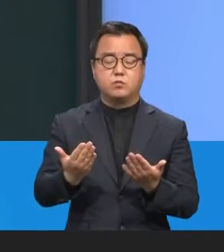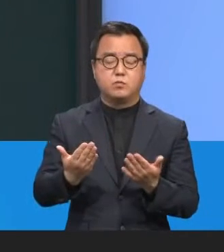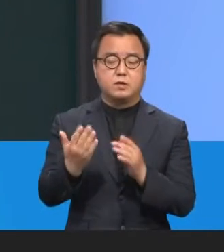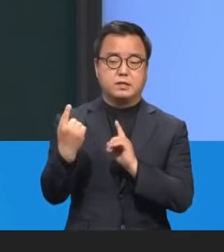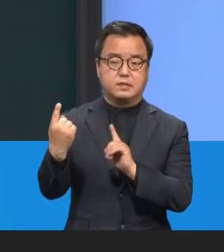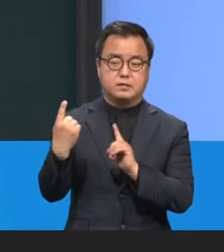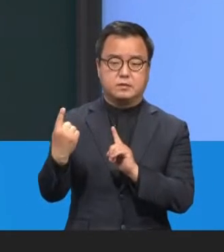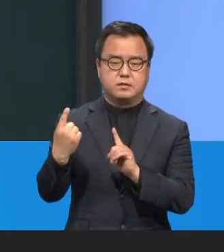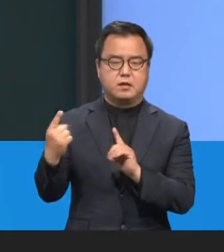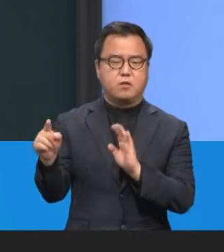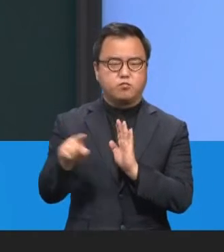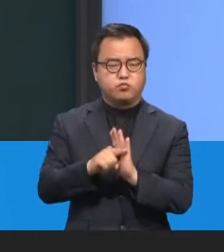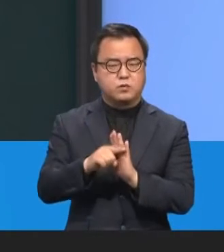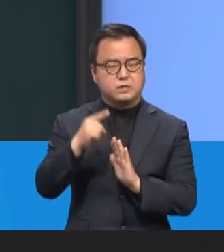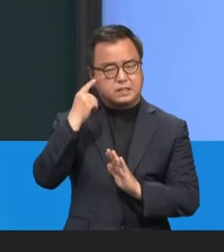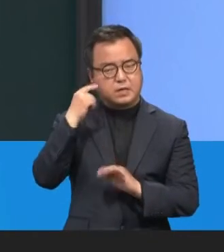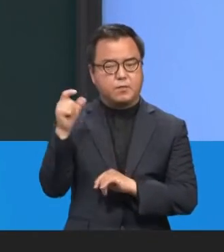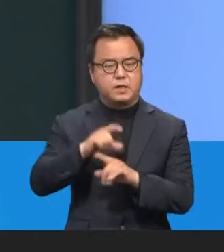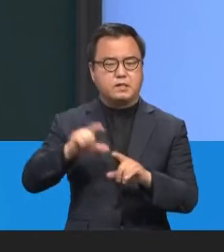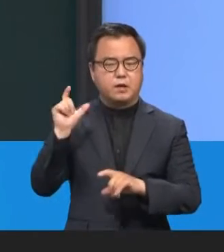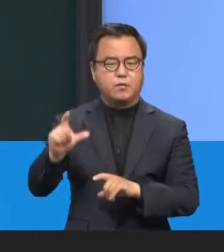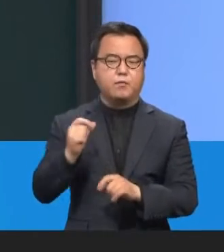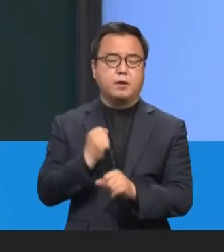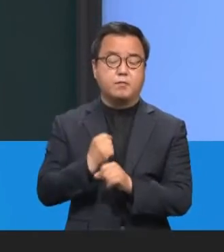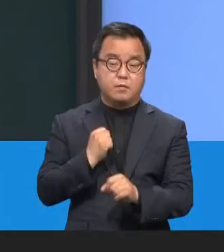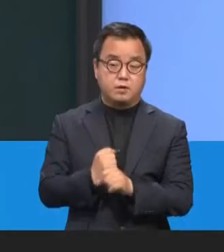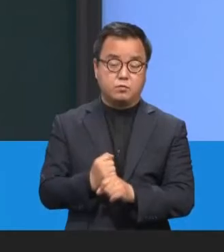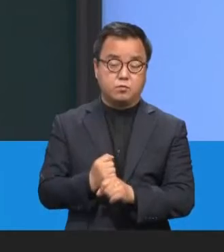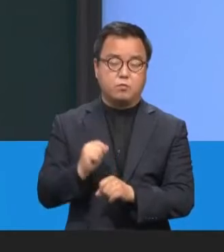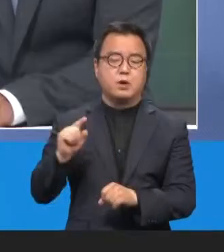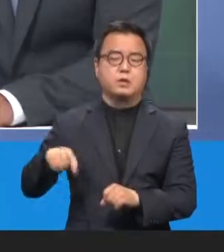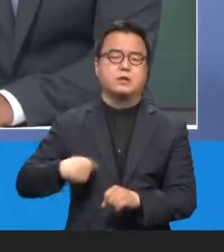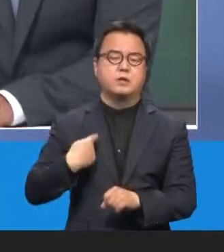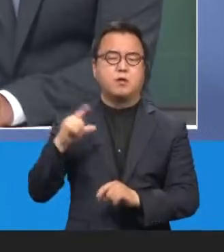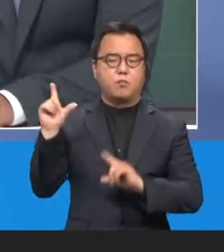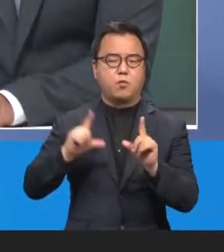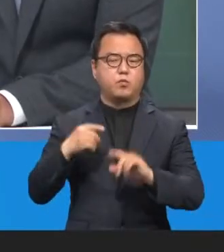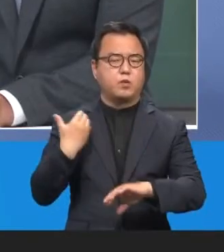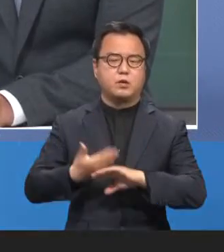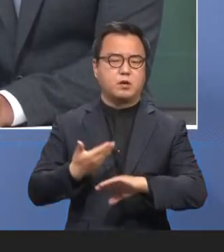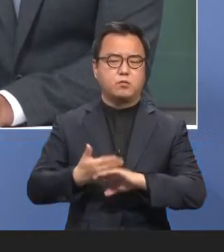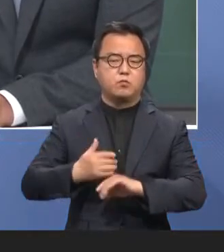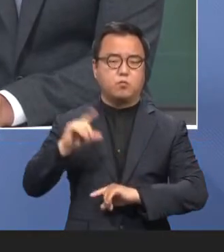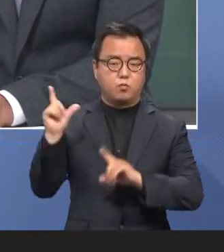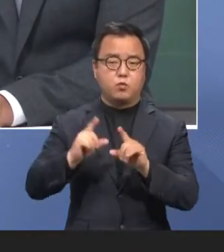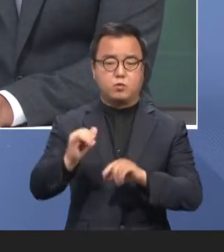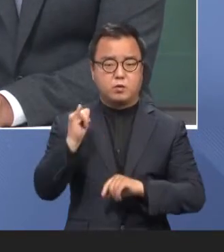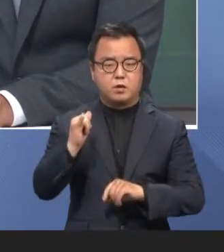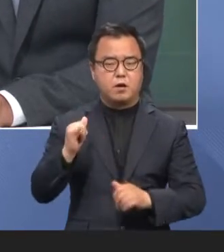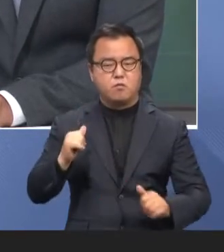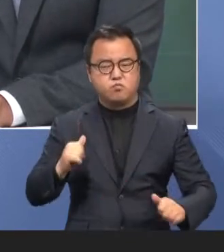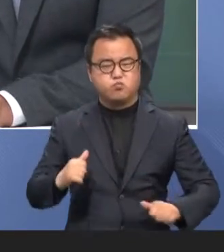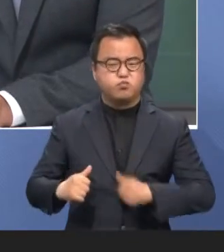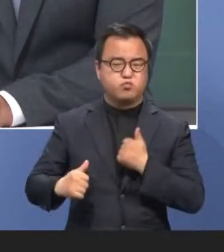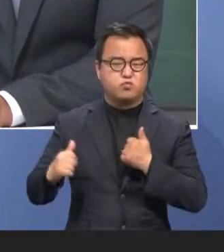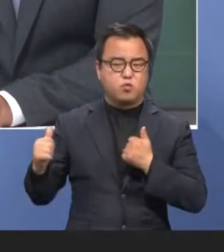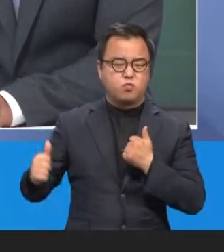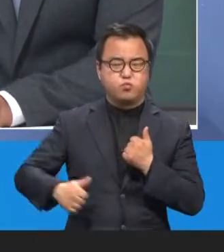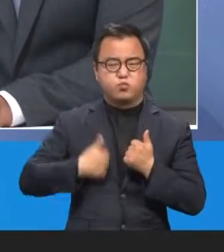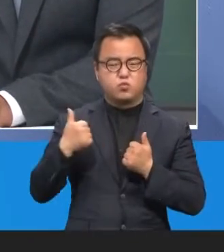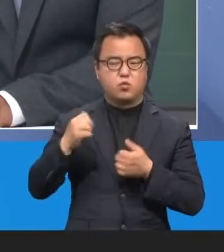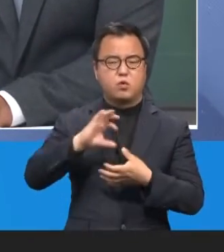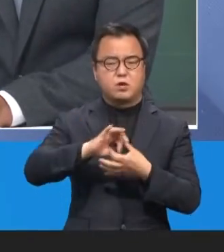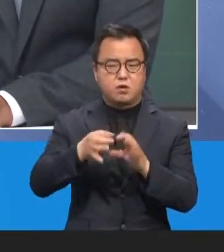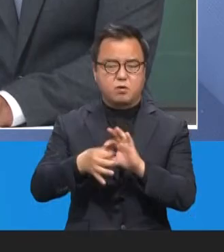10만을 강화시키는데 실제 그 사람의 본 모습과 다른 경우도 많고요 분노가 또 다른 분노를 일으키는 악수 난 난 반복